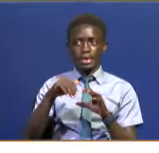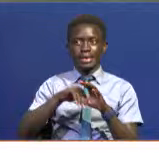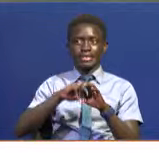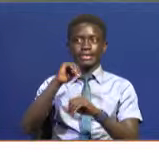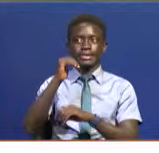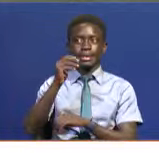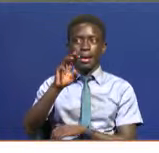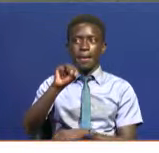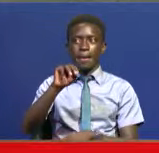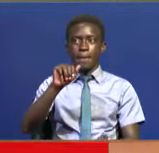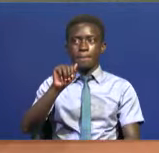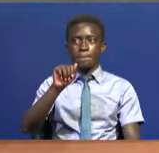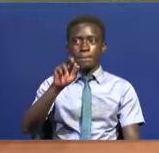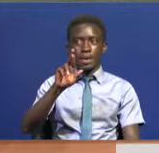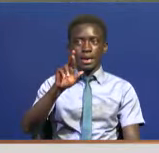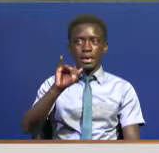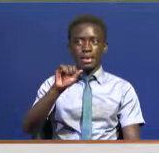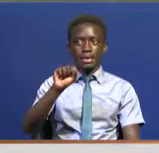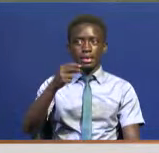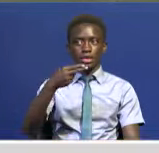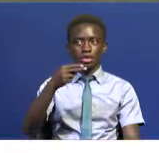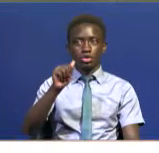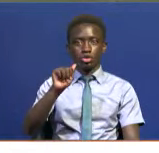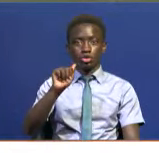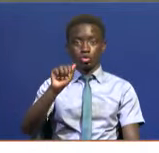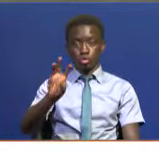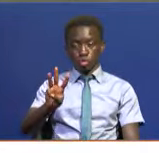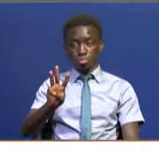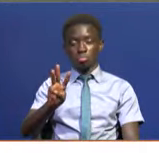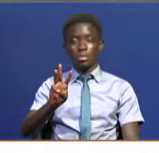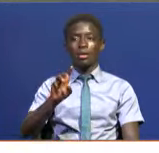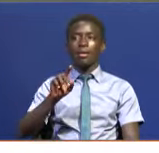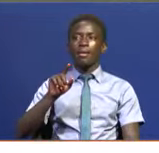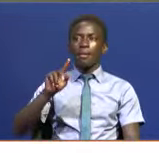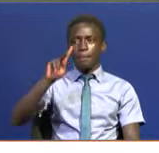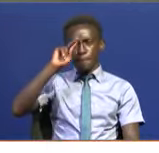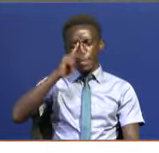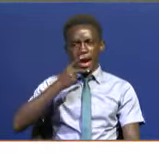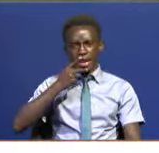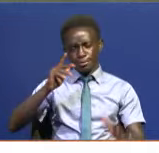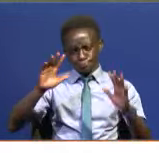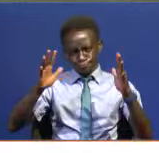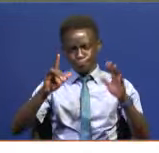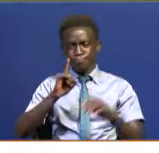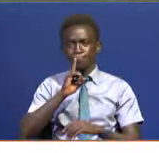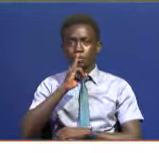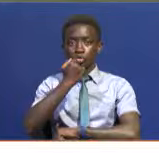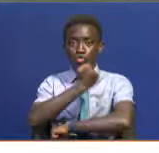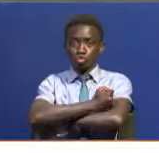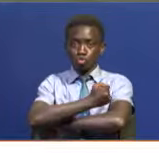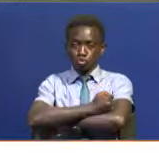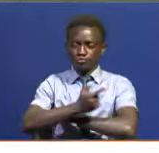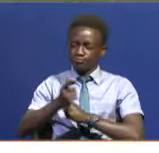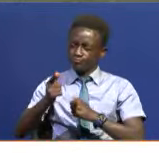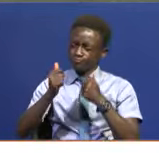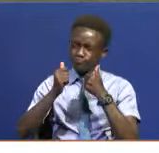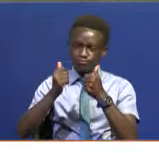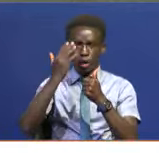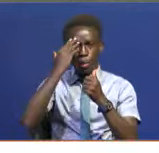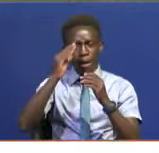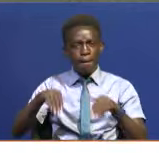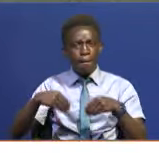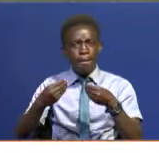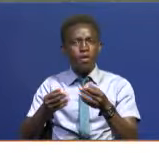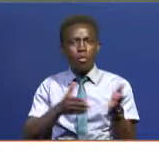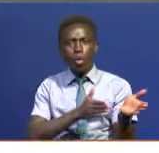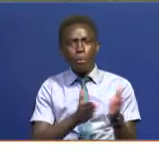wazazi waliowatembelea wanawao shuleni walipongeza hatua ya wakuu wa shule hiyo ya kuwapa fursa ya kutangamana na